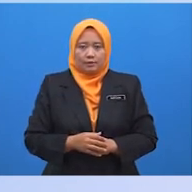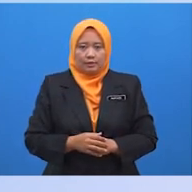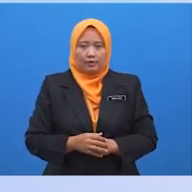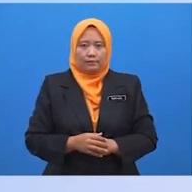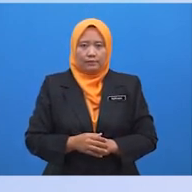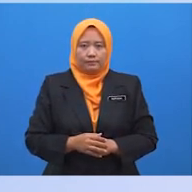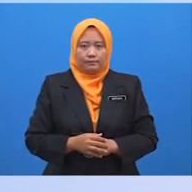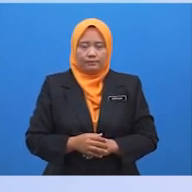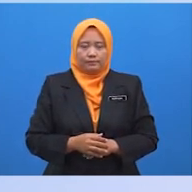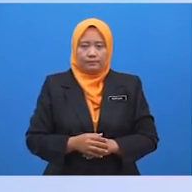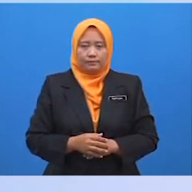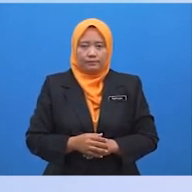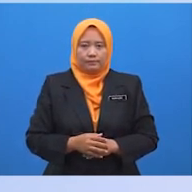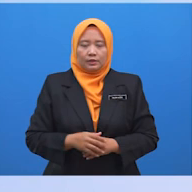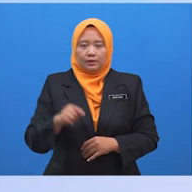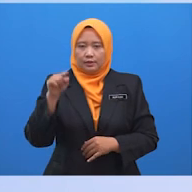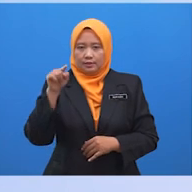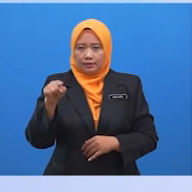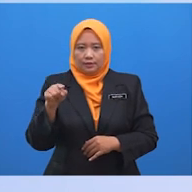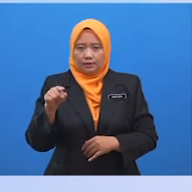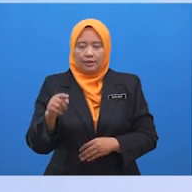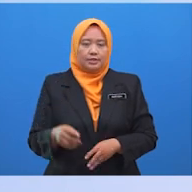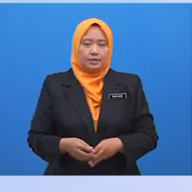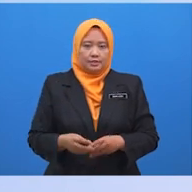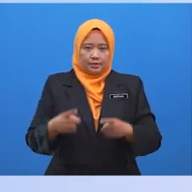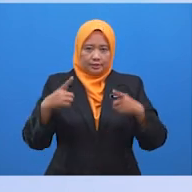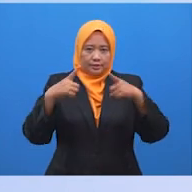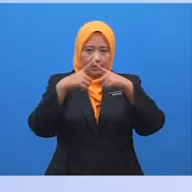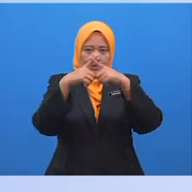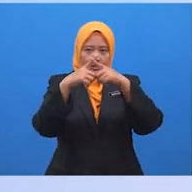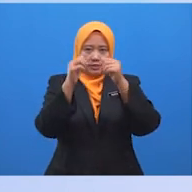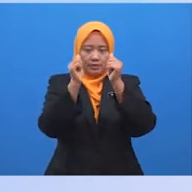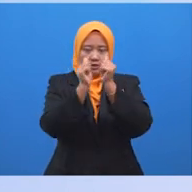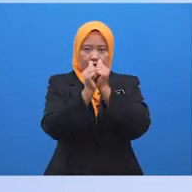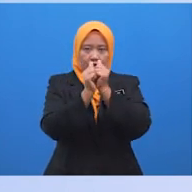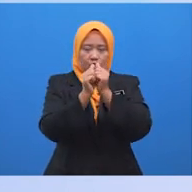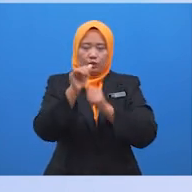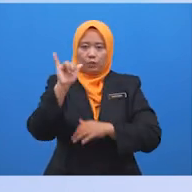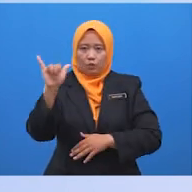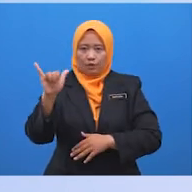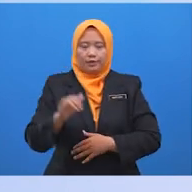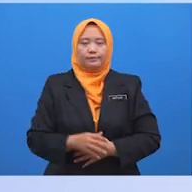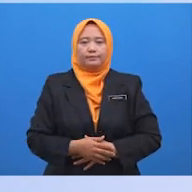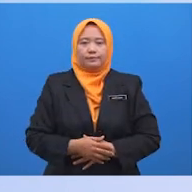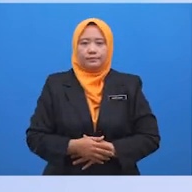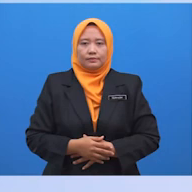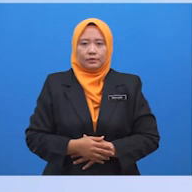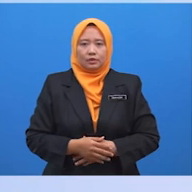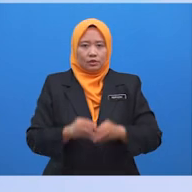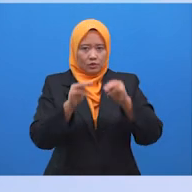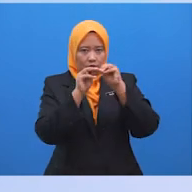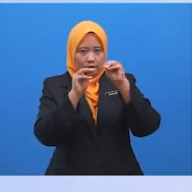adalah titik persilangan di antara garis lurus dengan paksi Y. Kecerunan M